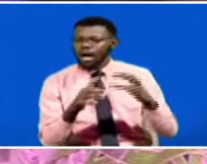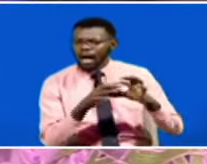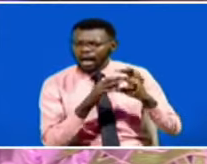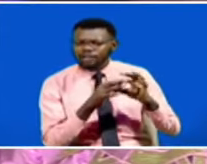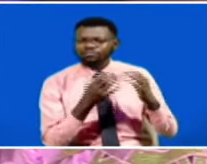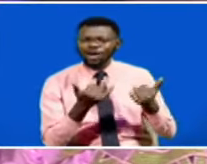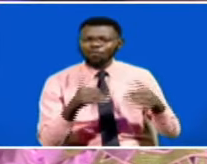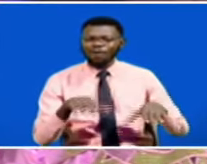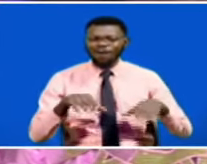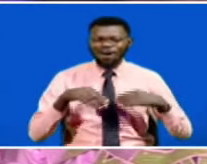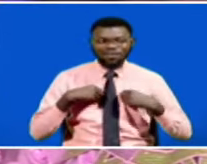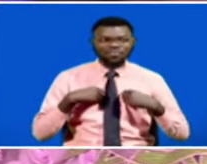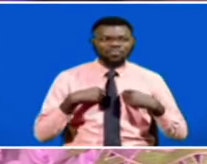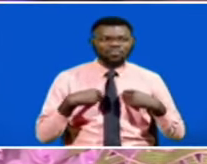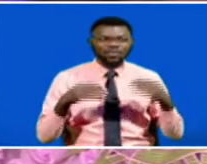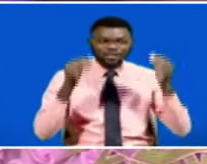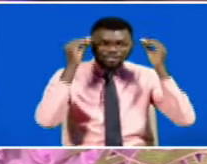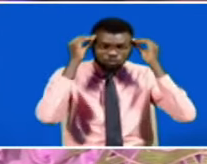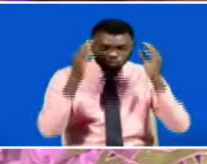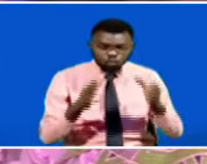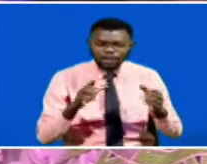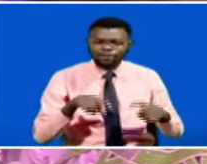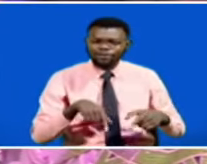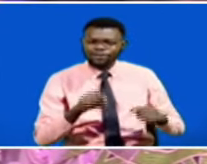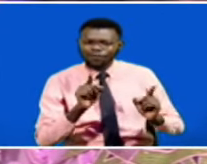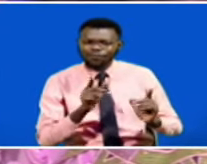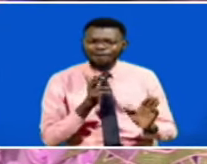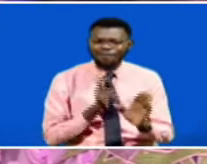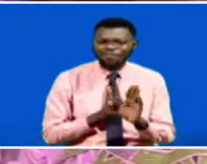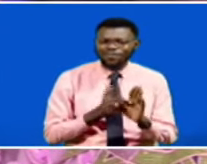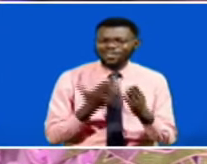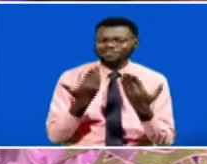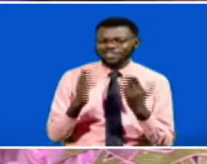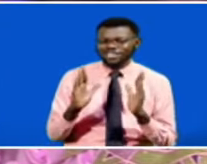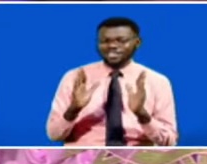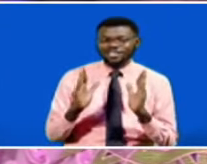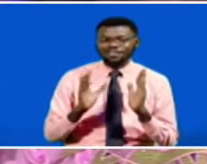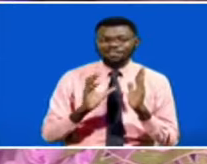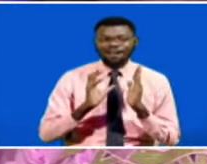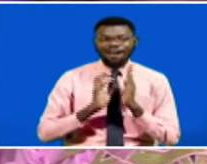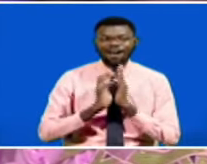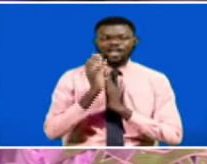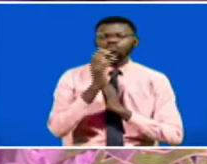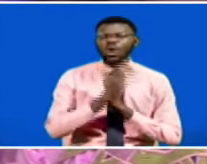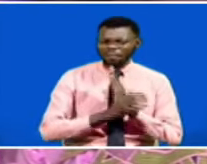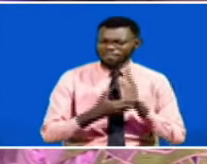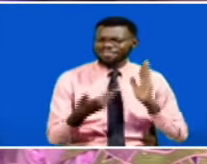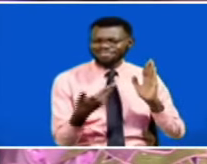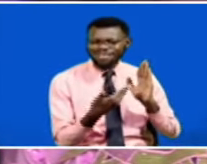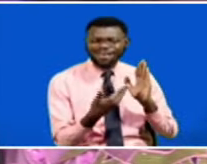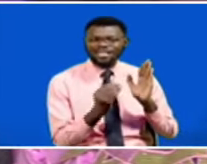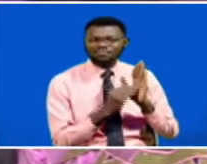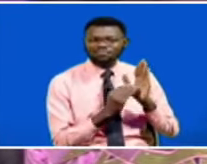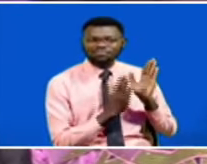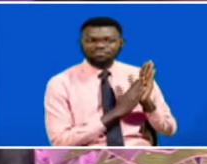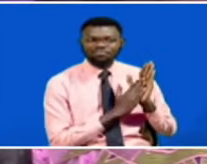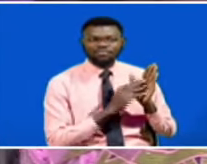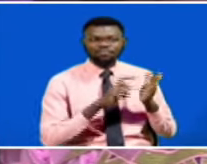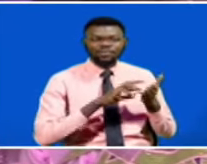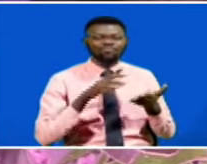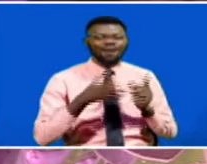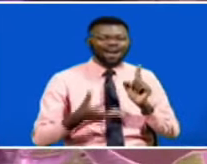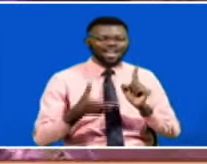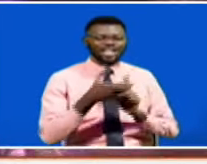cultures. Our pupils participated, and all this is within the curriculum. So to me, I say we have achieved the learning outcomes.